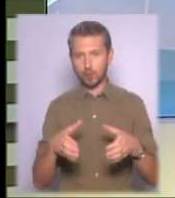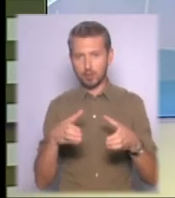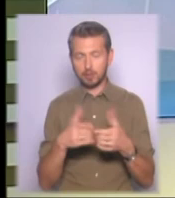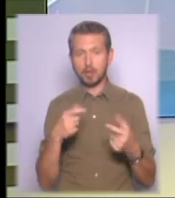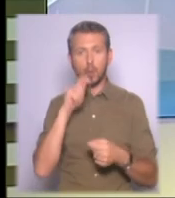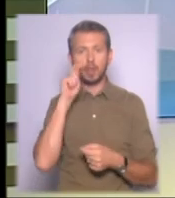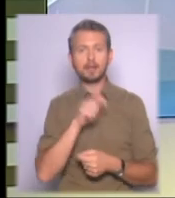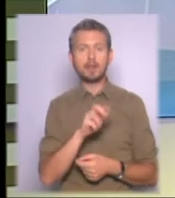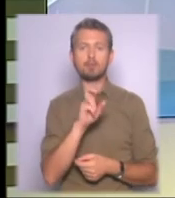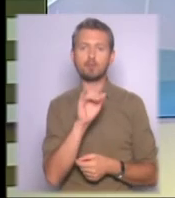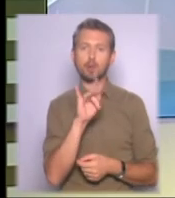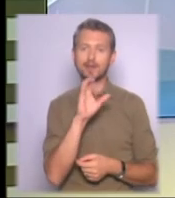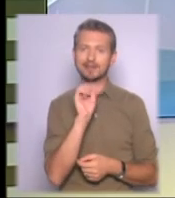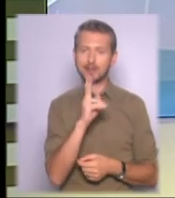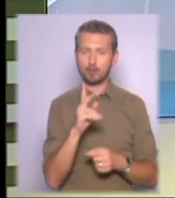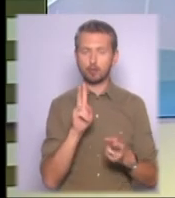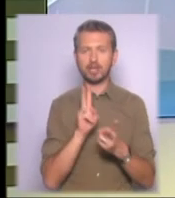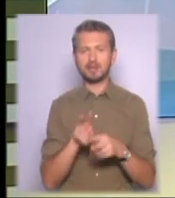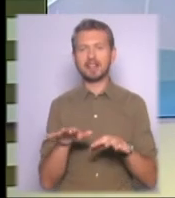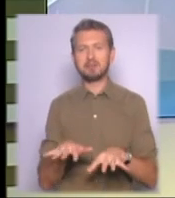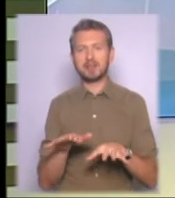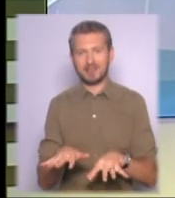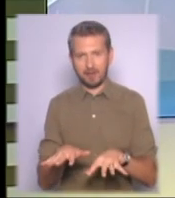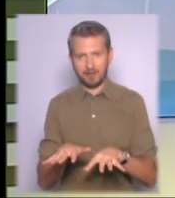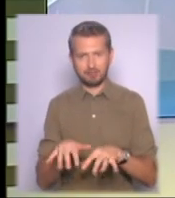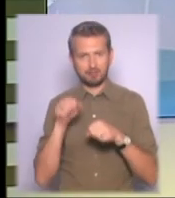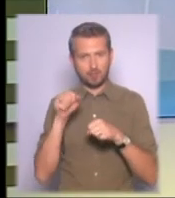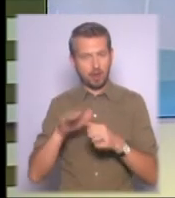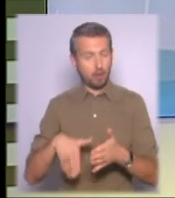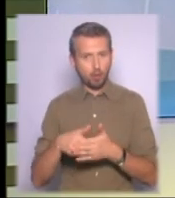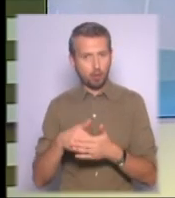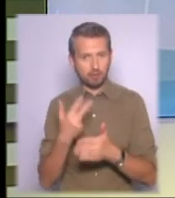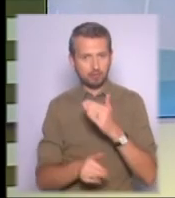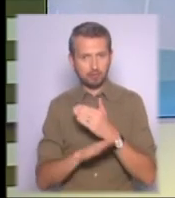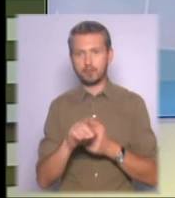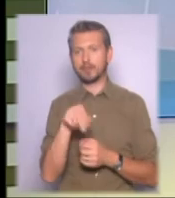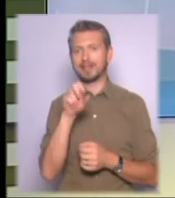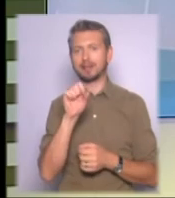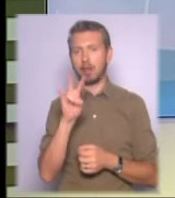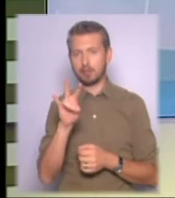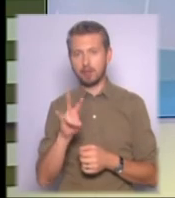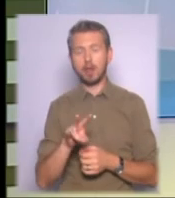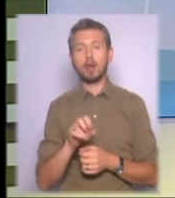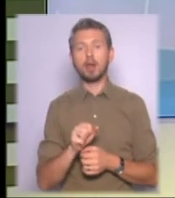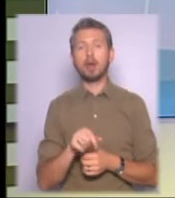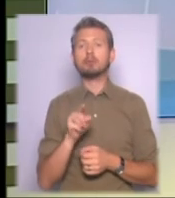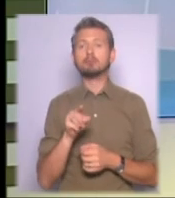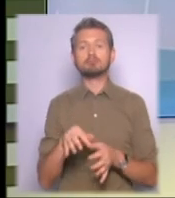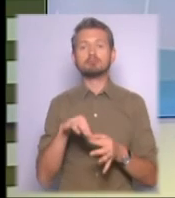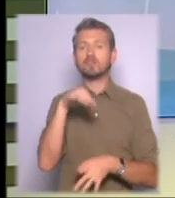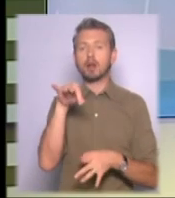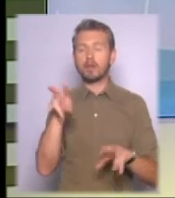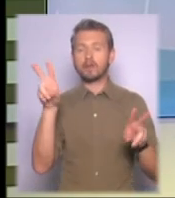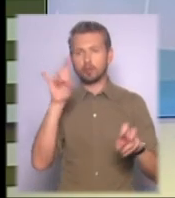Макс Бурсак зустрінеться з місцевим улюбленцем, досі непереможним Заком Даном. На кону бою вакантний титул чемпіона